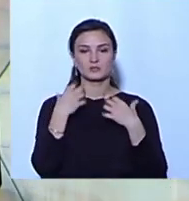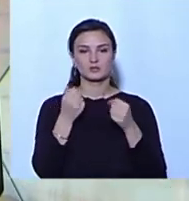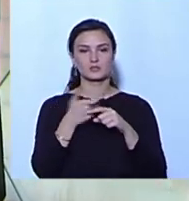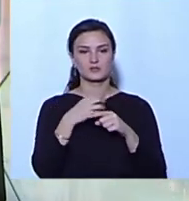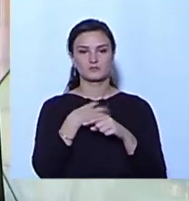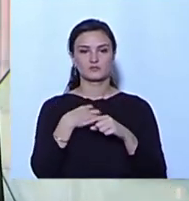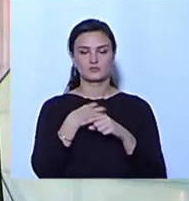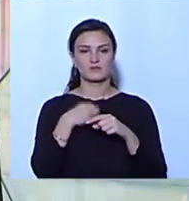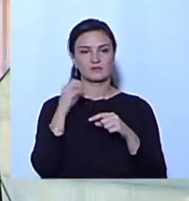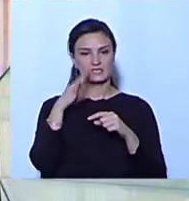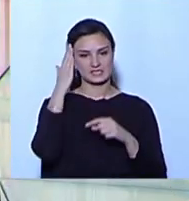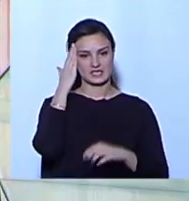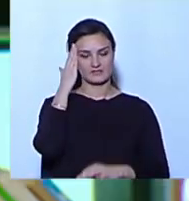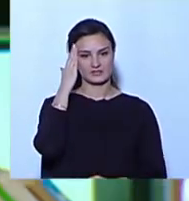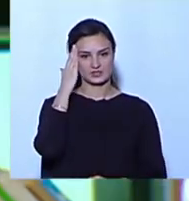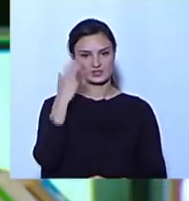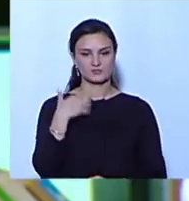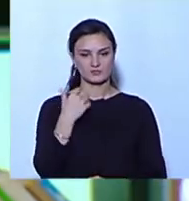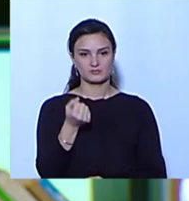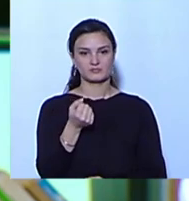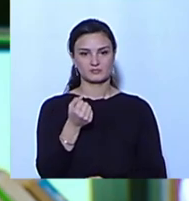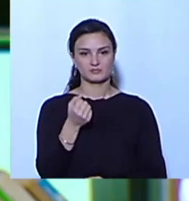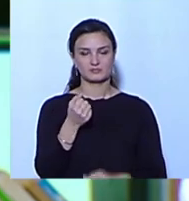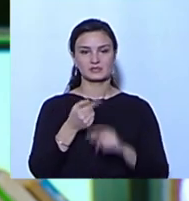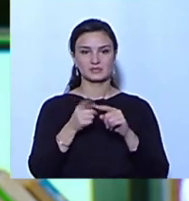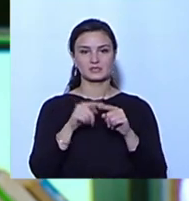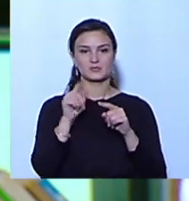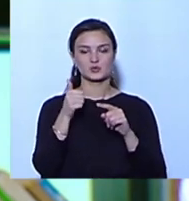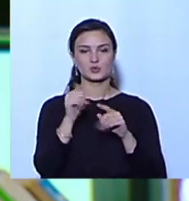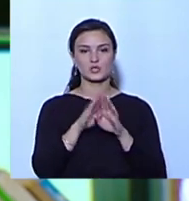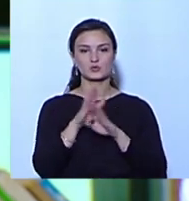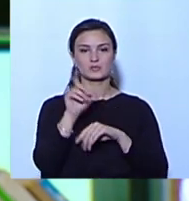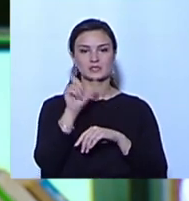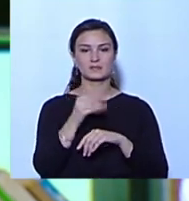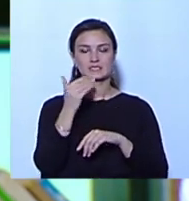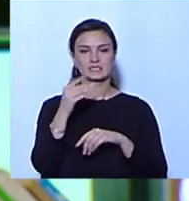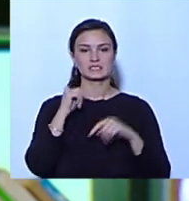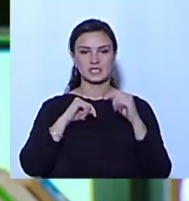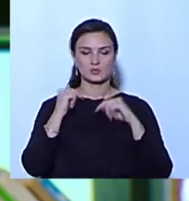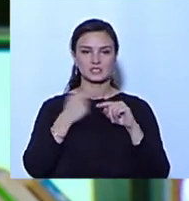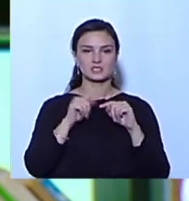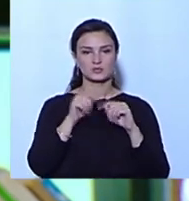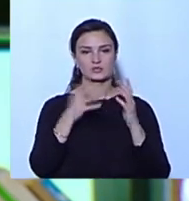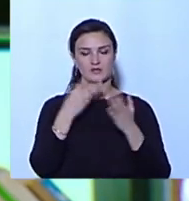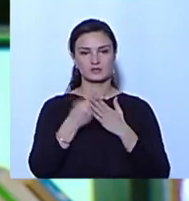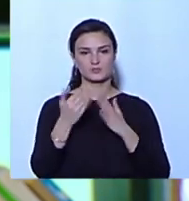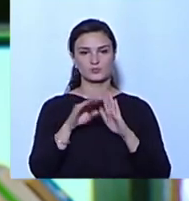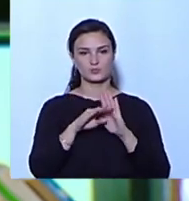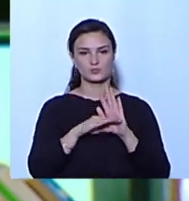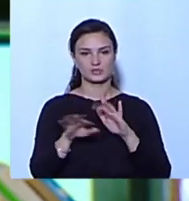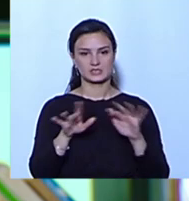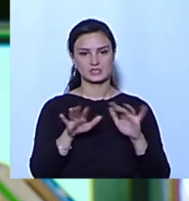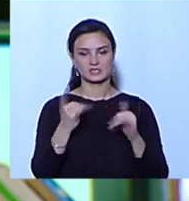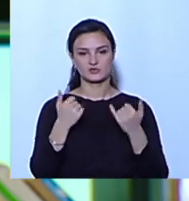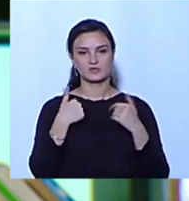ვიდრე თავის ტვინის ჯანმრთელობა და ბევრად განსაზღვრავს იმას, თუ როგორ ასრულებს ადამიანის სხეულის ესა თუ ის ნაწილი თავის ფუნქციას. დღეს